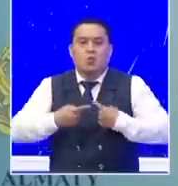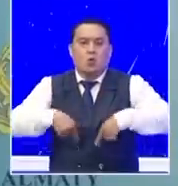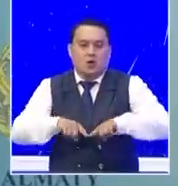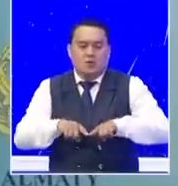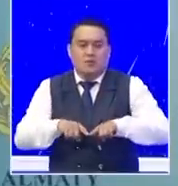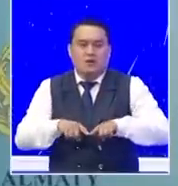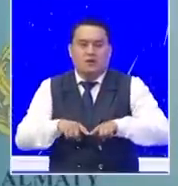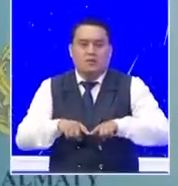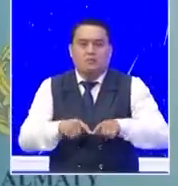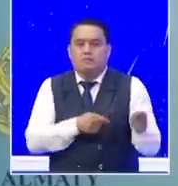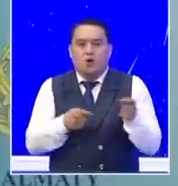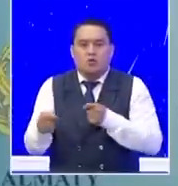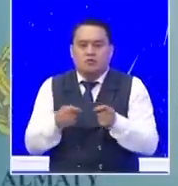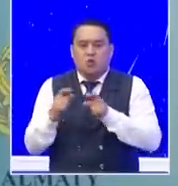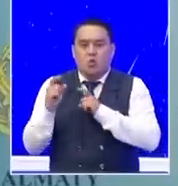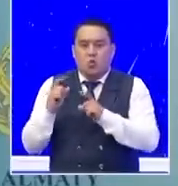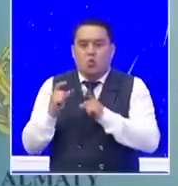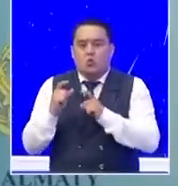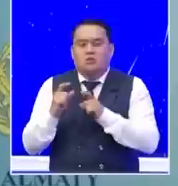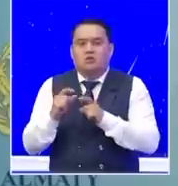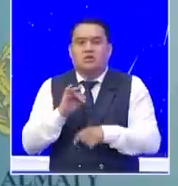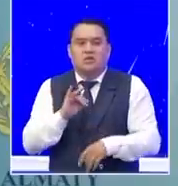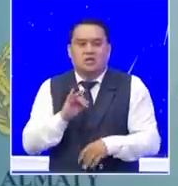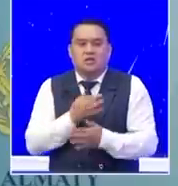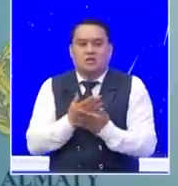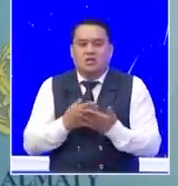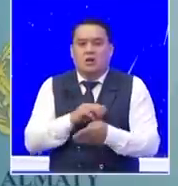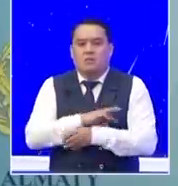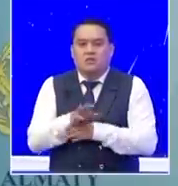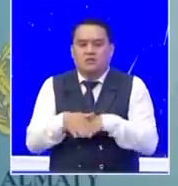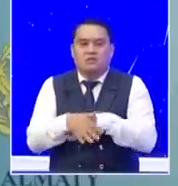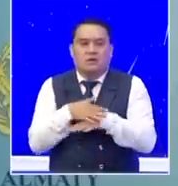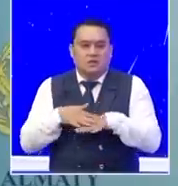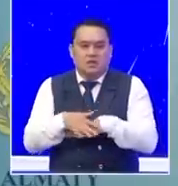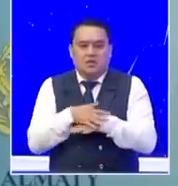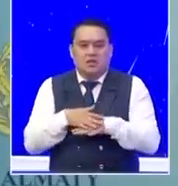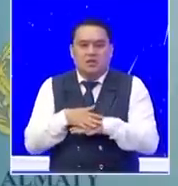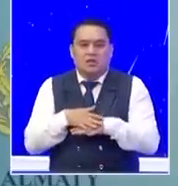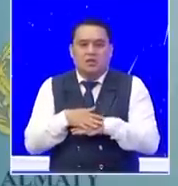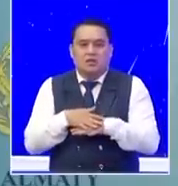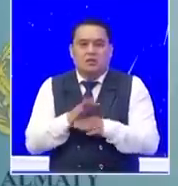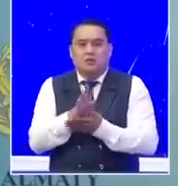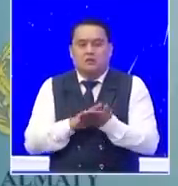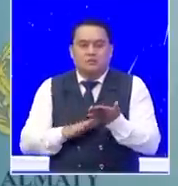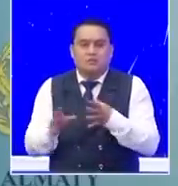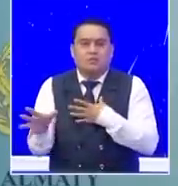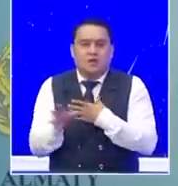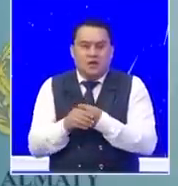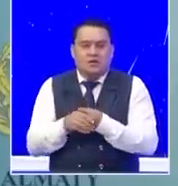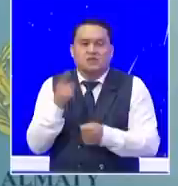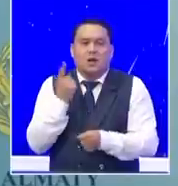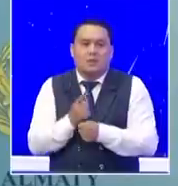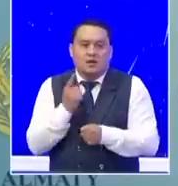органами по перевозке грузов, в том числе транзитных, жизнеобеспечением населения и так далее. Вместе с тем